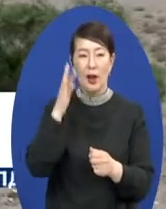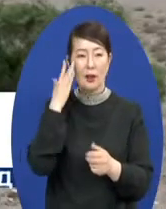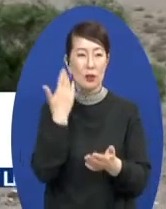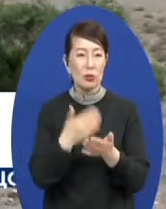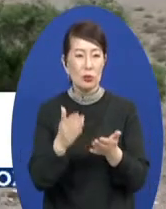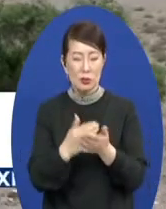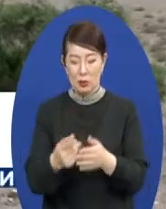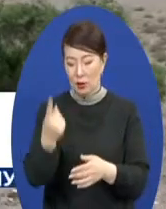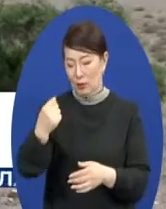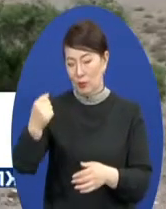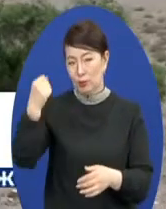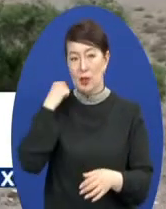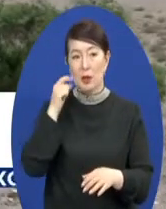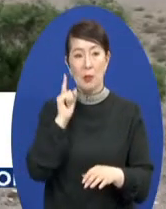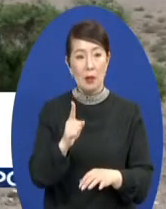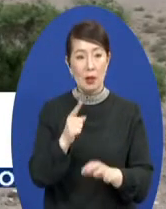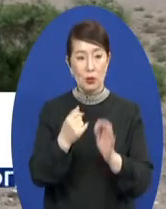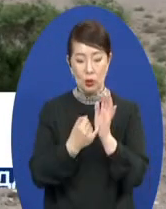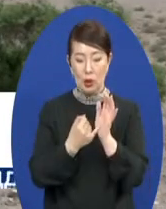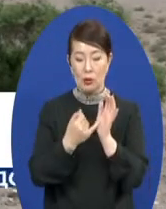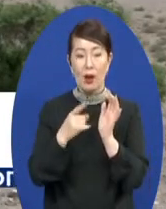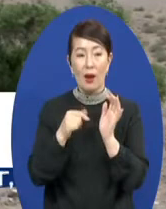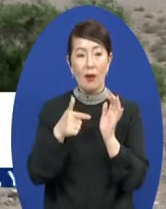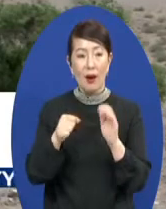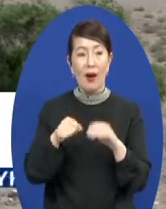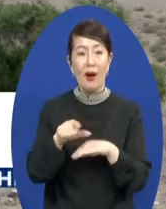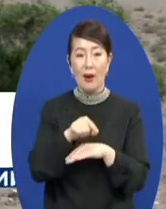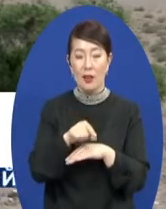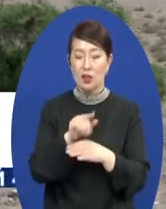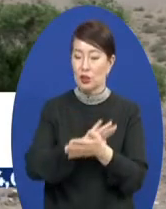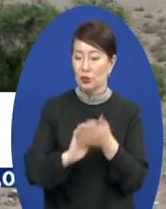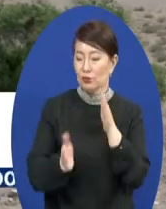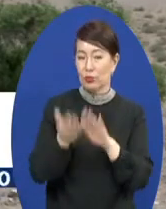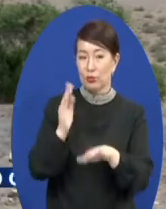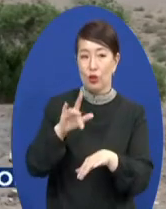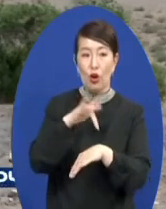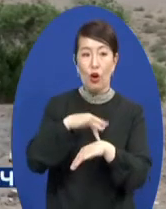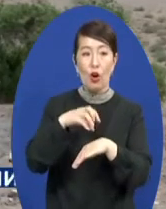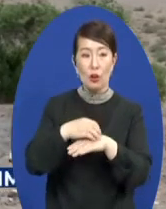чиглэл болгон 1610 га талх хамарсан орчин үеийн хот байгуулахаар боллоо.